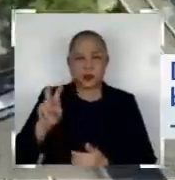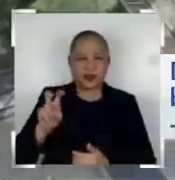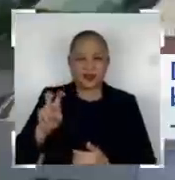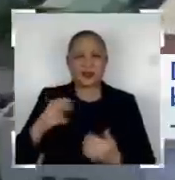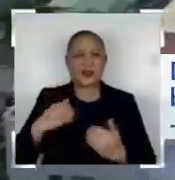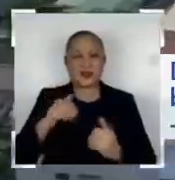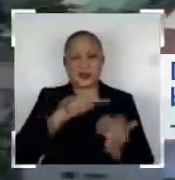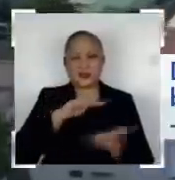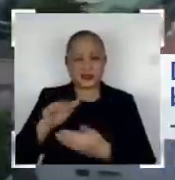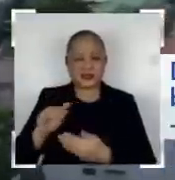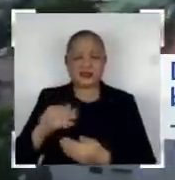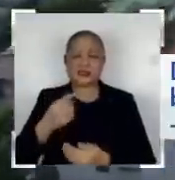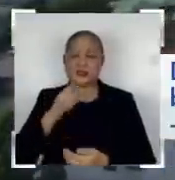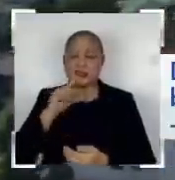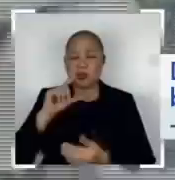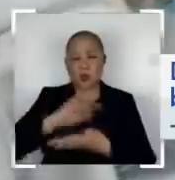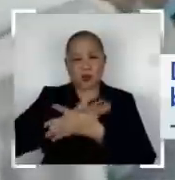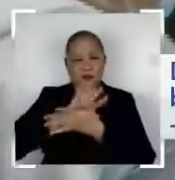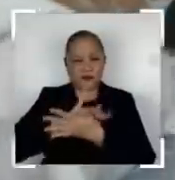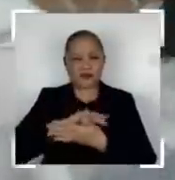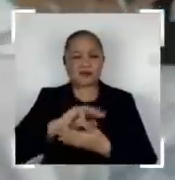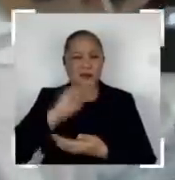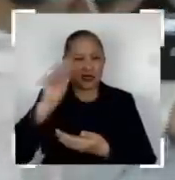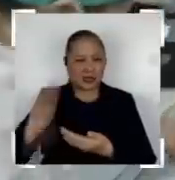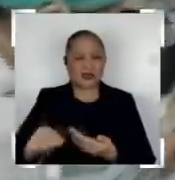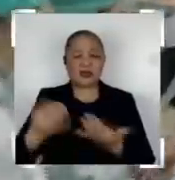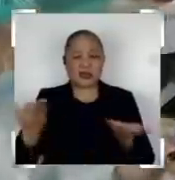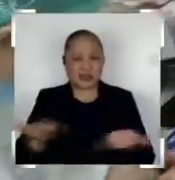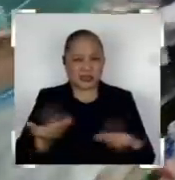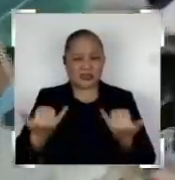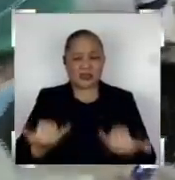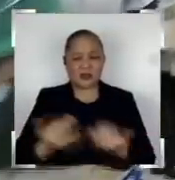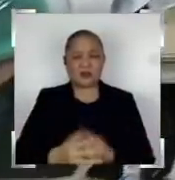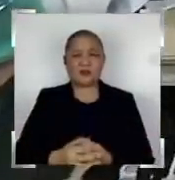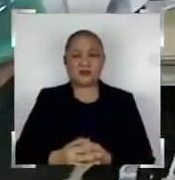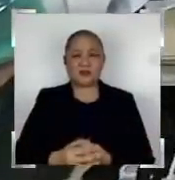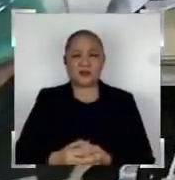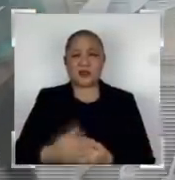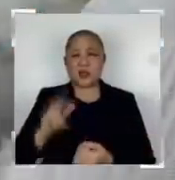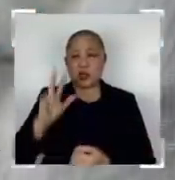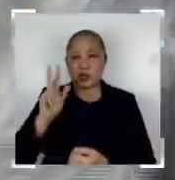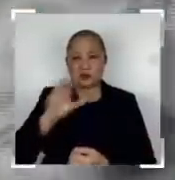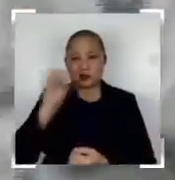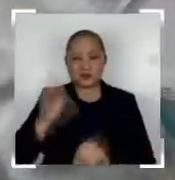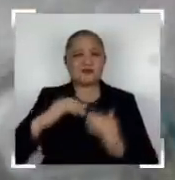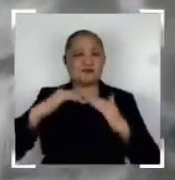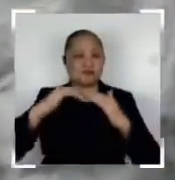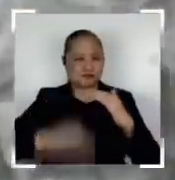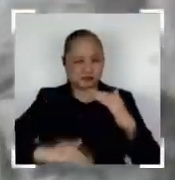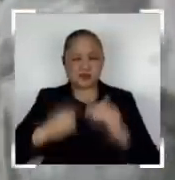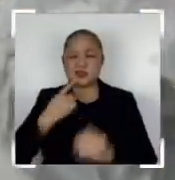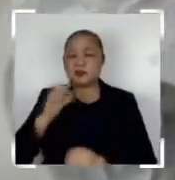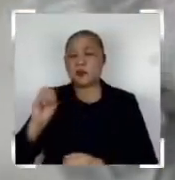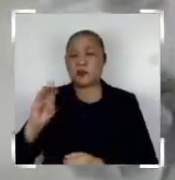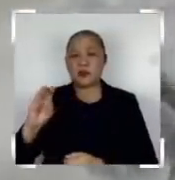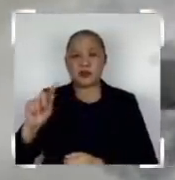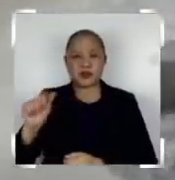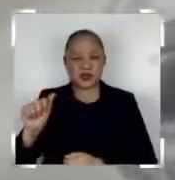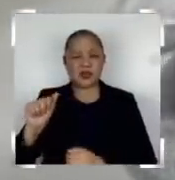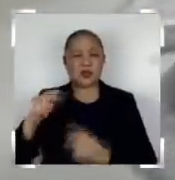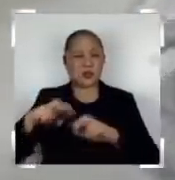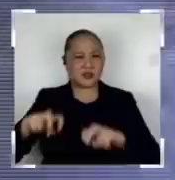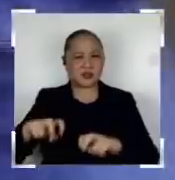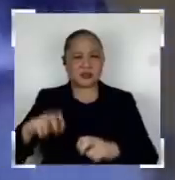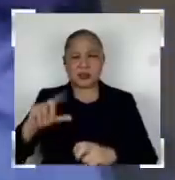reported COVID cases sa Metro Manila ngayon. 30% ang ibinaba ayon sa Okta Research. Huling beses itong nangyari noong